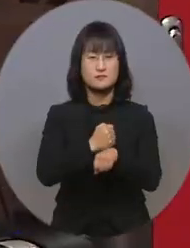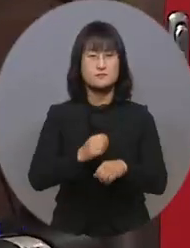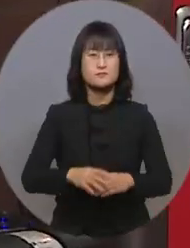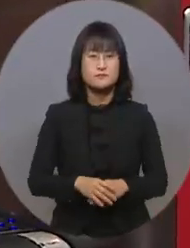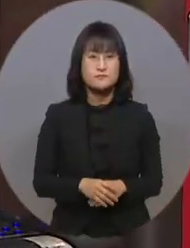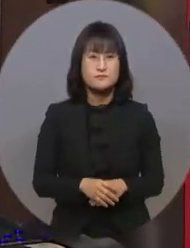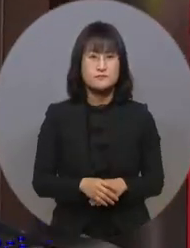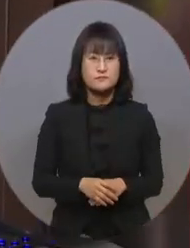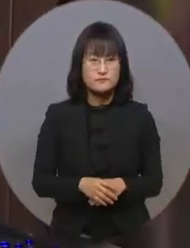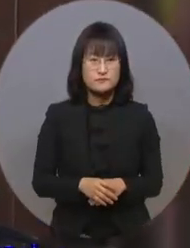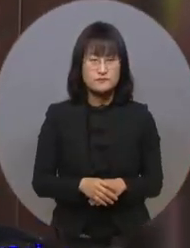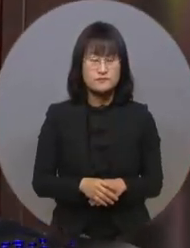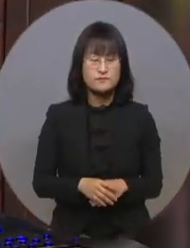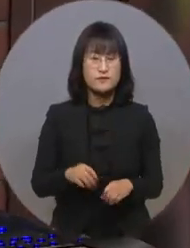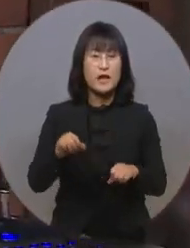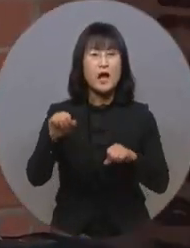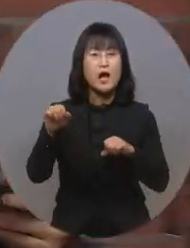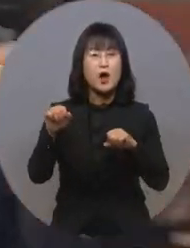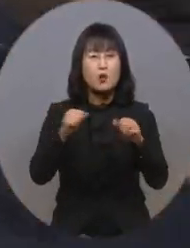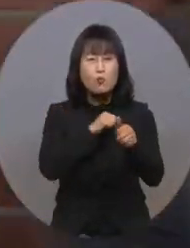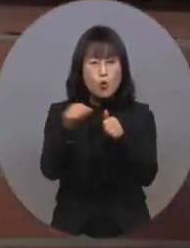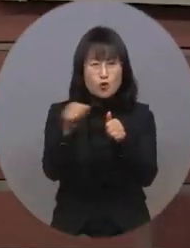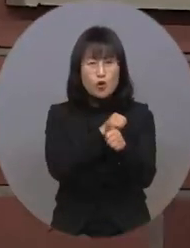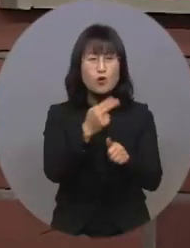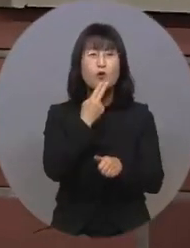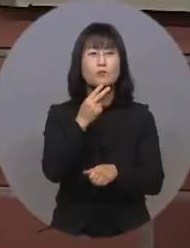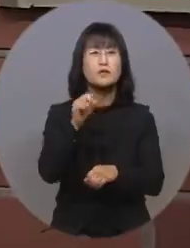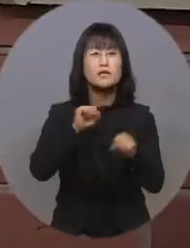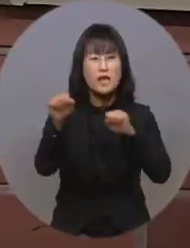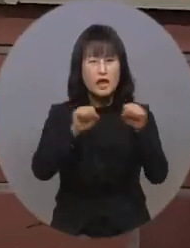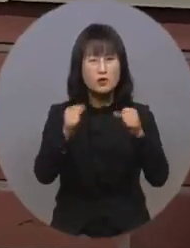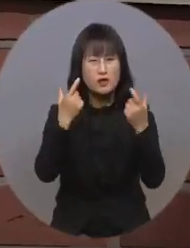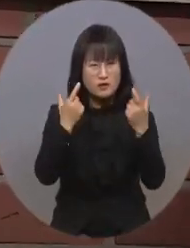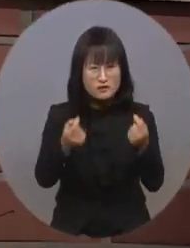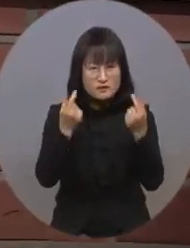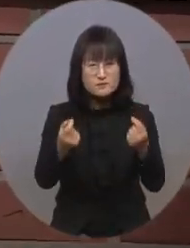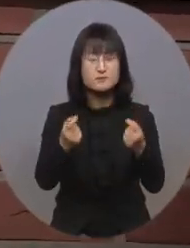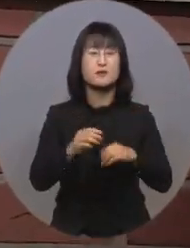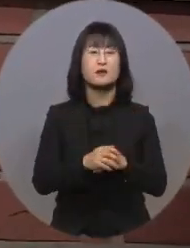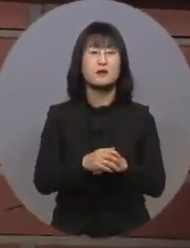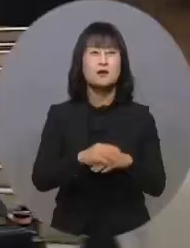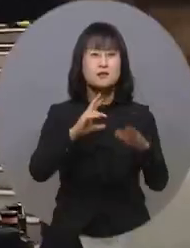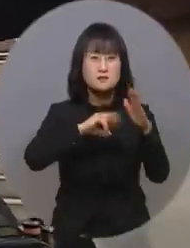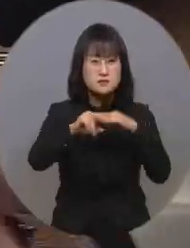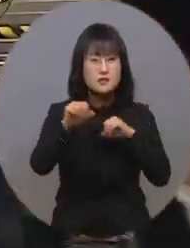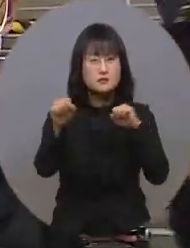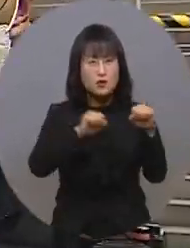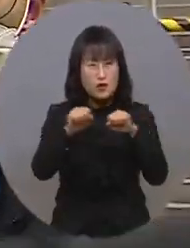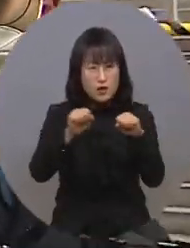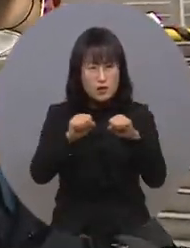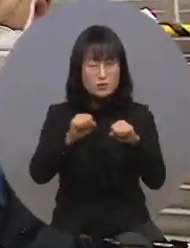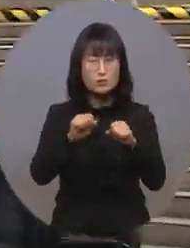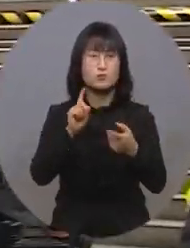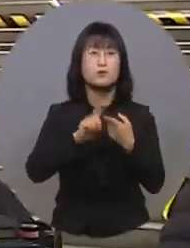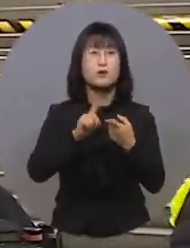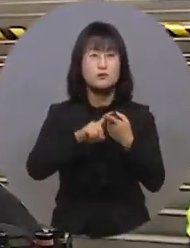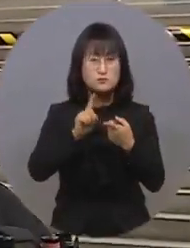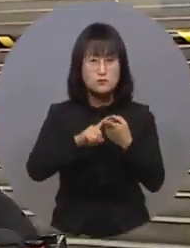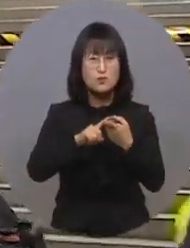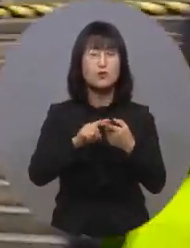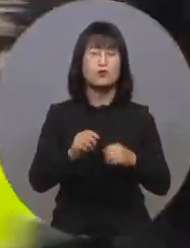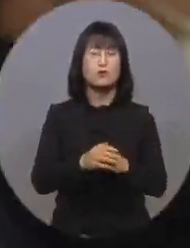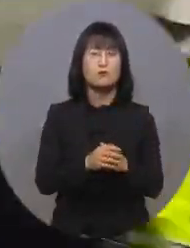이다 비폭력 행동입니다. 서울교통공사 지하철 행동은 통행로면 나도 갈 수 있는 거